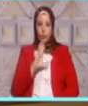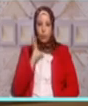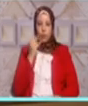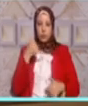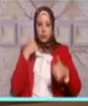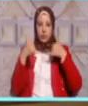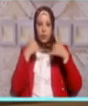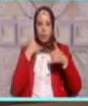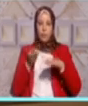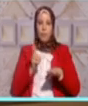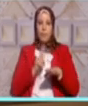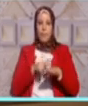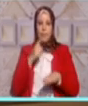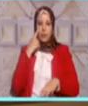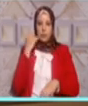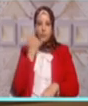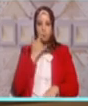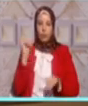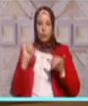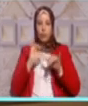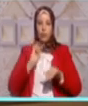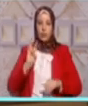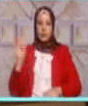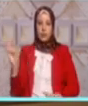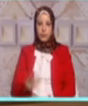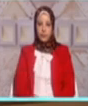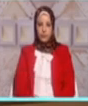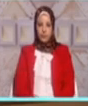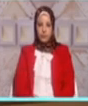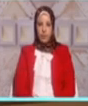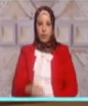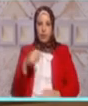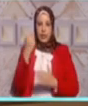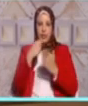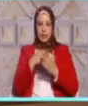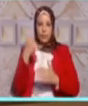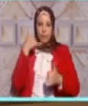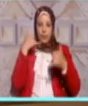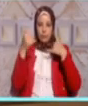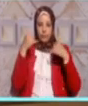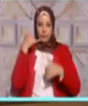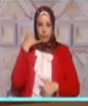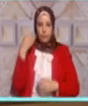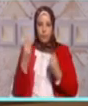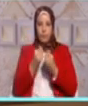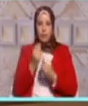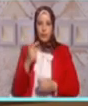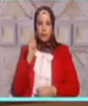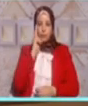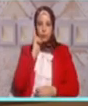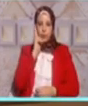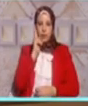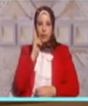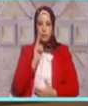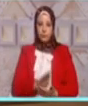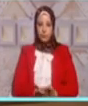والاتصالات ومباحث الإنترنت. مع الهاتف الآن الكاتب الصحفي الأستاذ سيد مصطفى مدير تحرير الأهرام